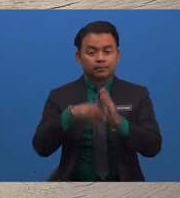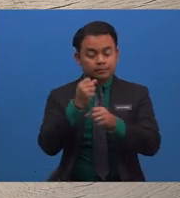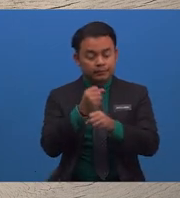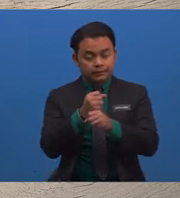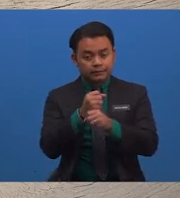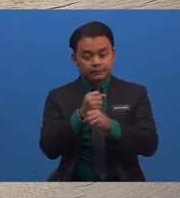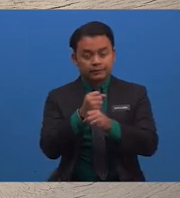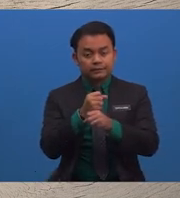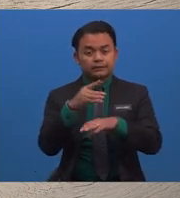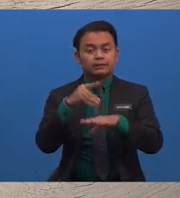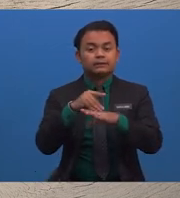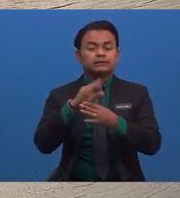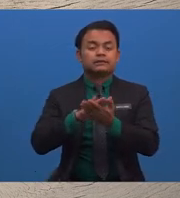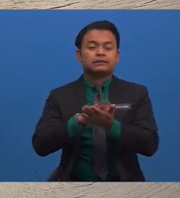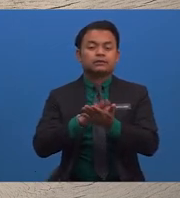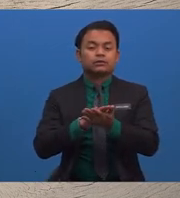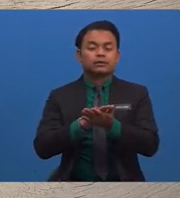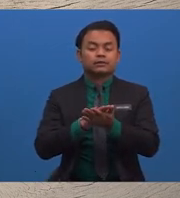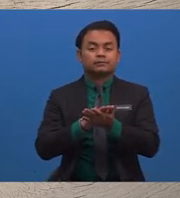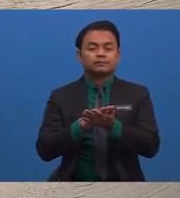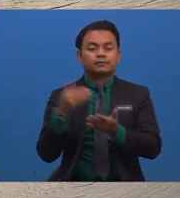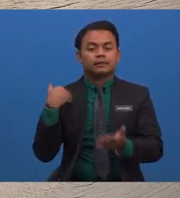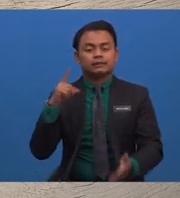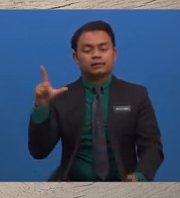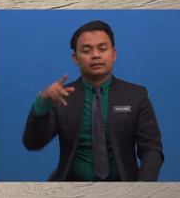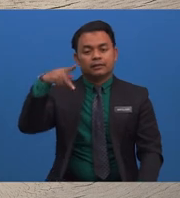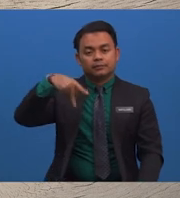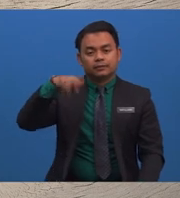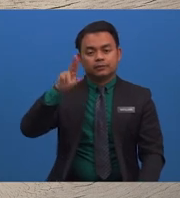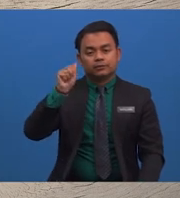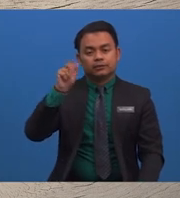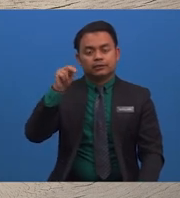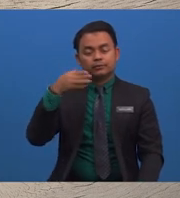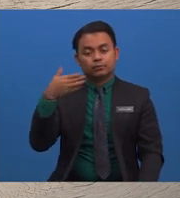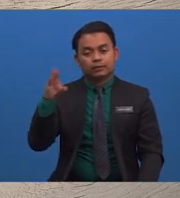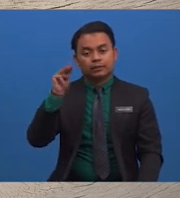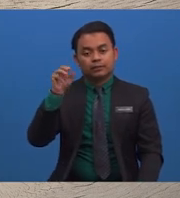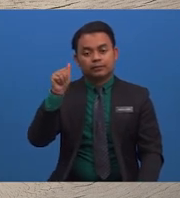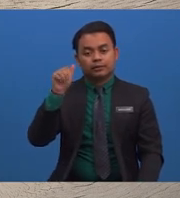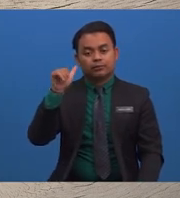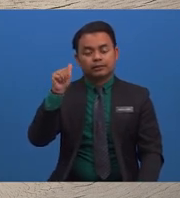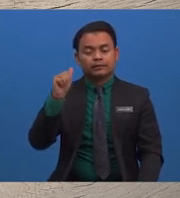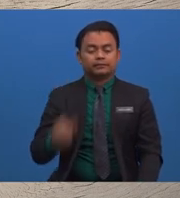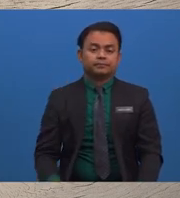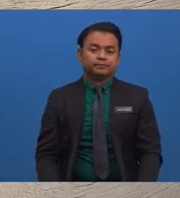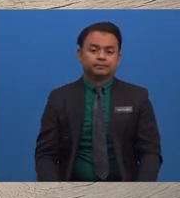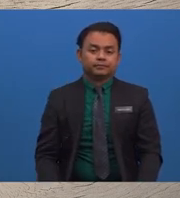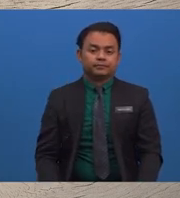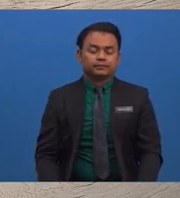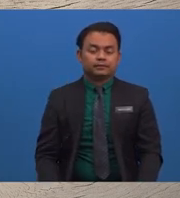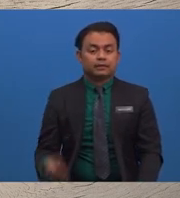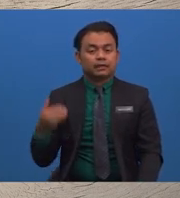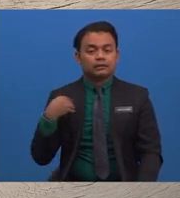tersebut ialah Puan Maya. Kebetulan pada ketika itu, seorang wanita yang berbaju